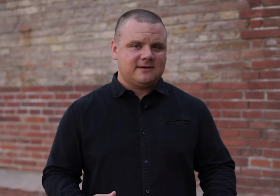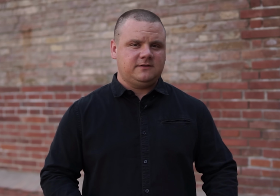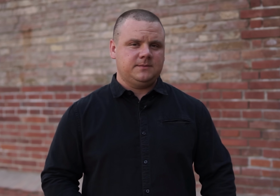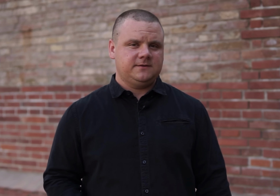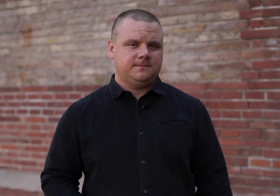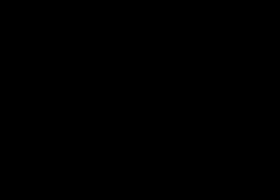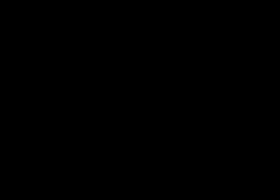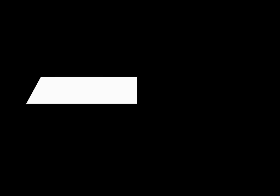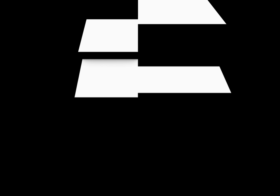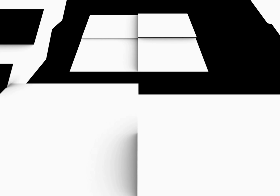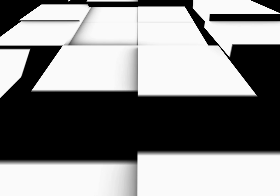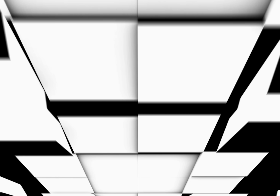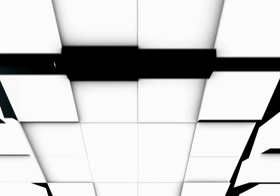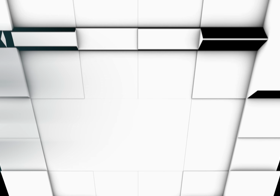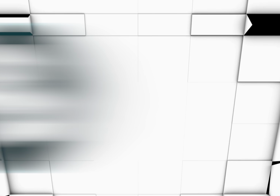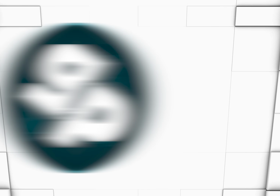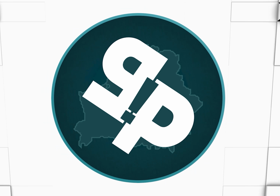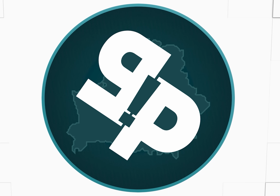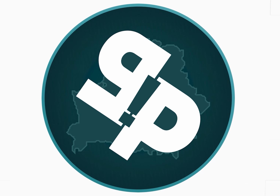и независимость.